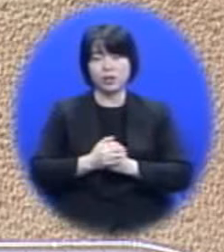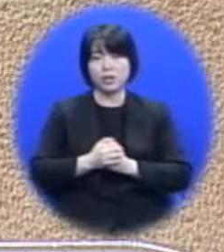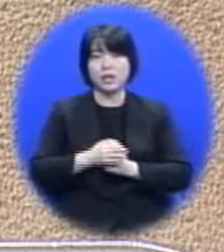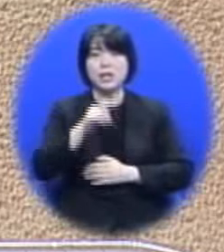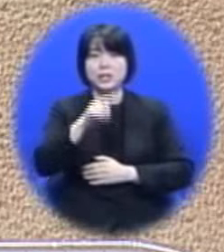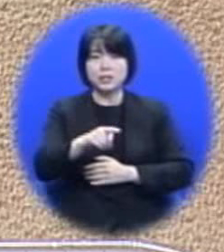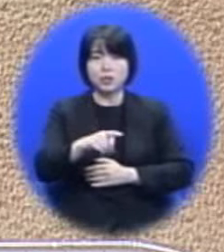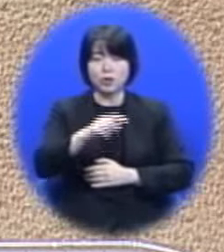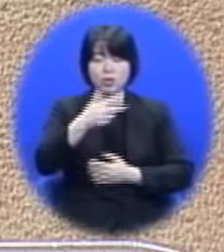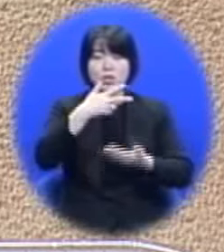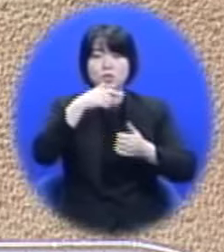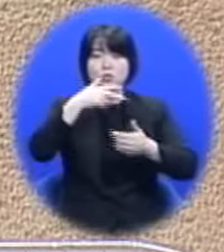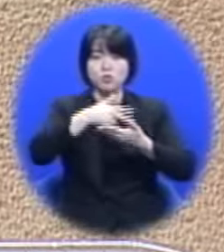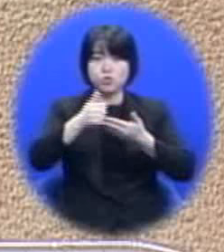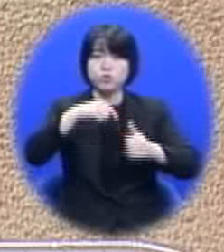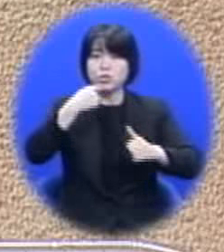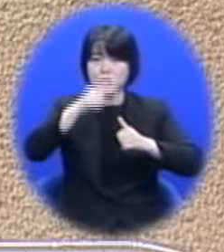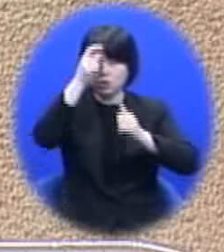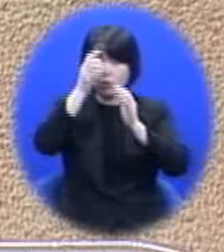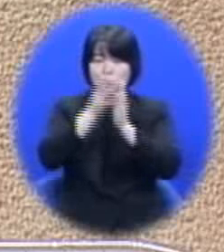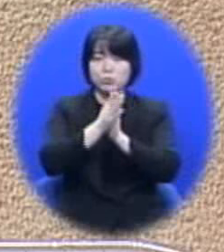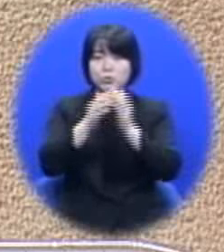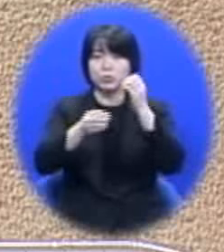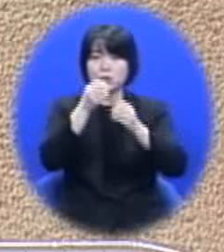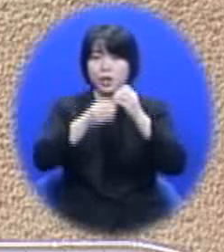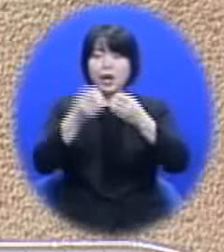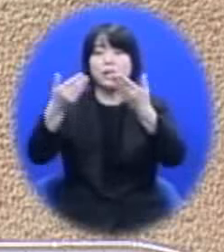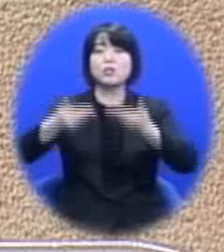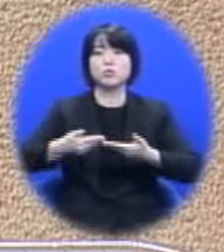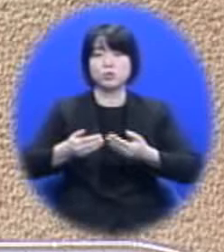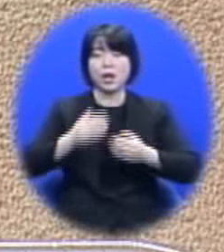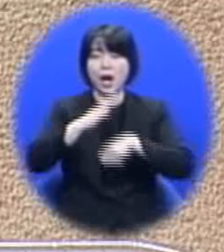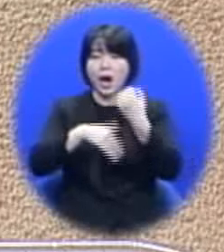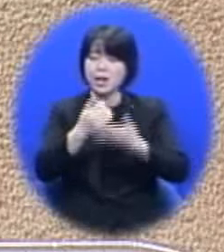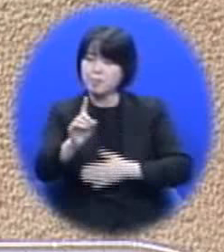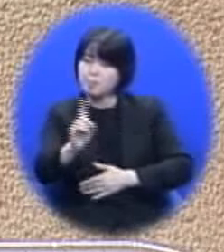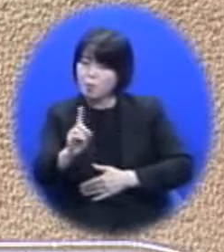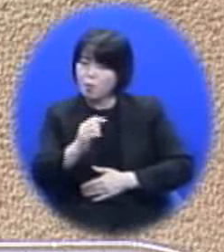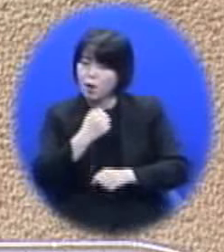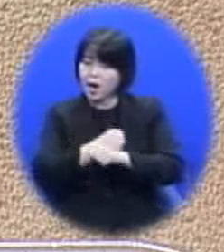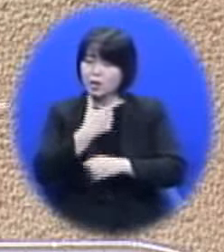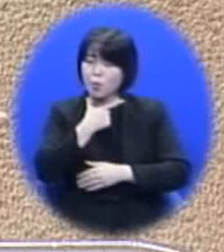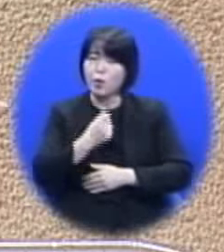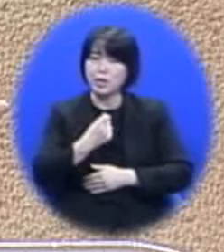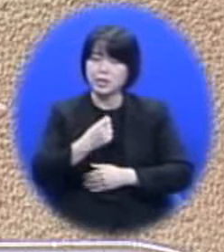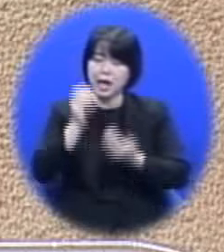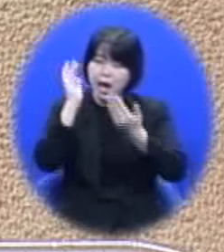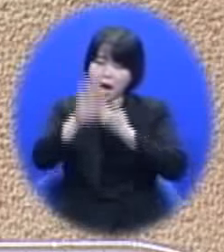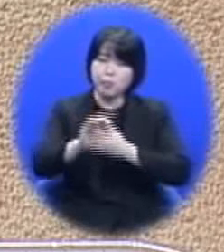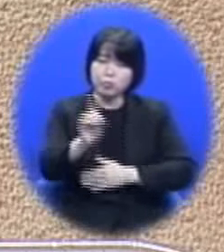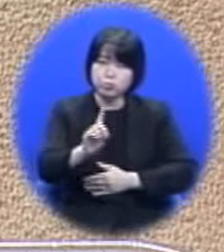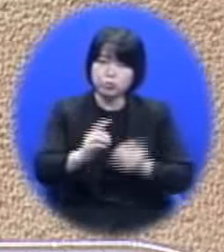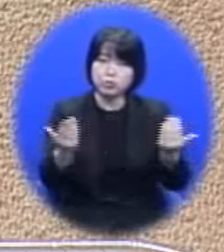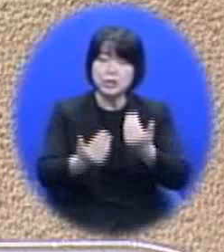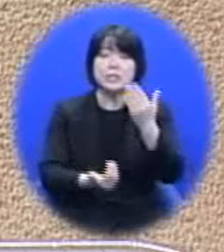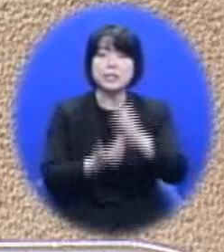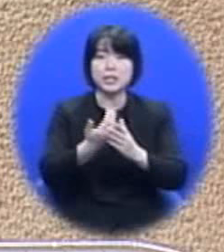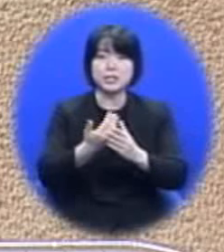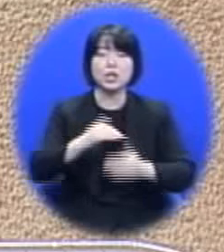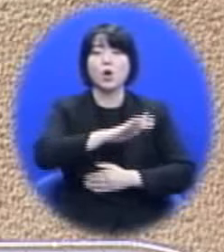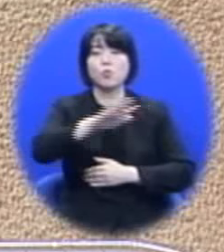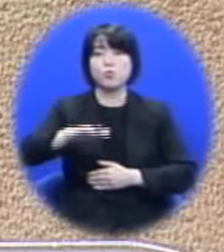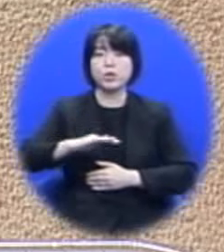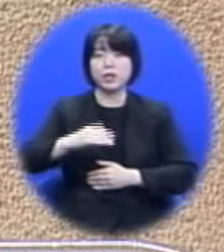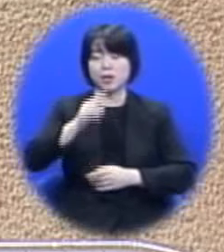그걸 주기도문으로 우리에게 가르쳐 주신 거예요. 하나님이 뭘 하기를 원하실지, 앞으로 어떤 일이 벌어질지 우리에게 말씀하신